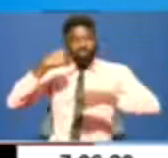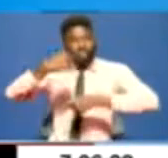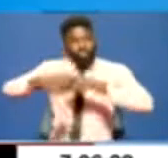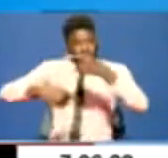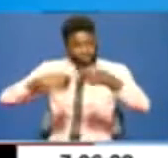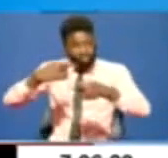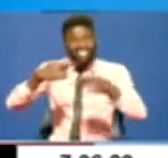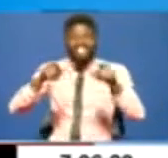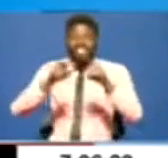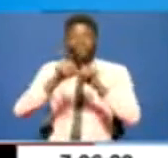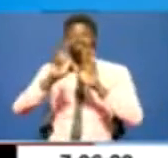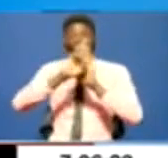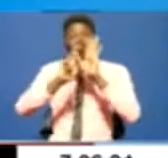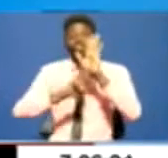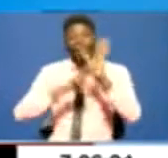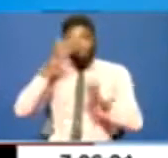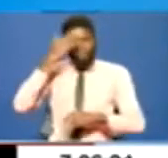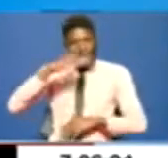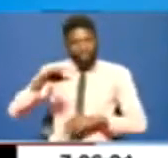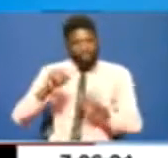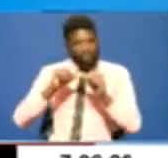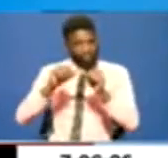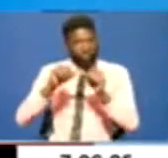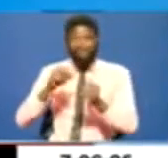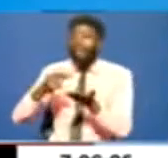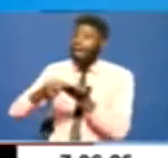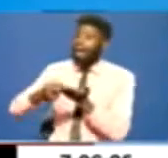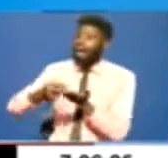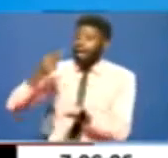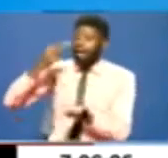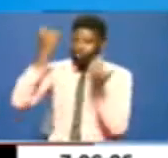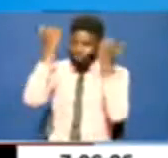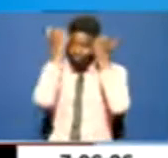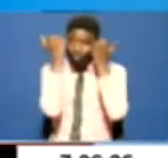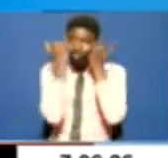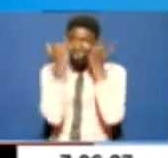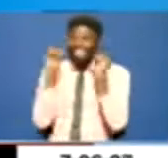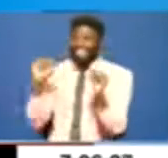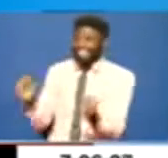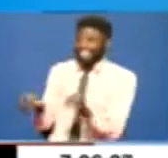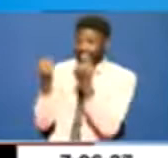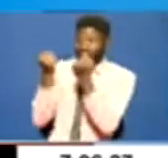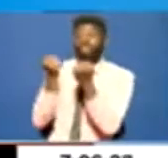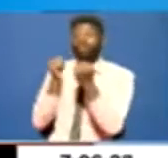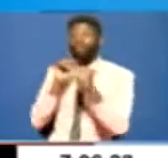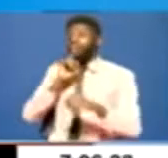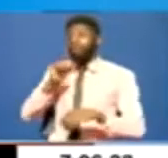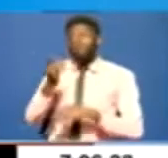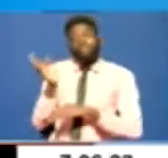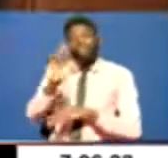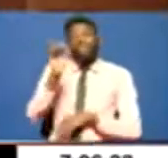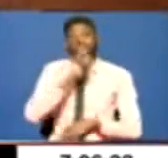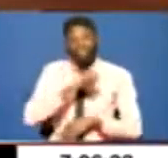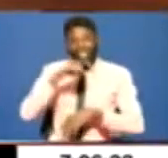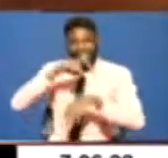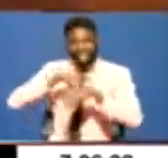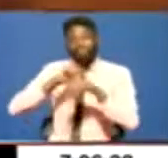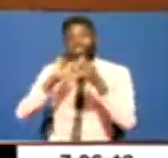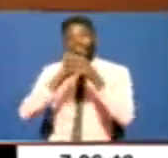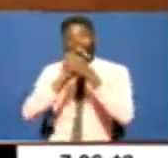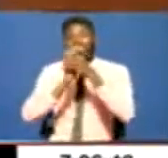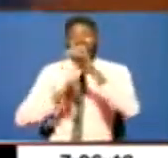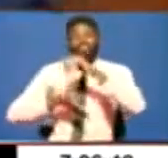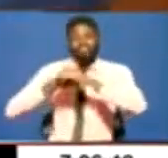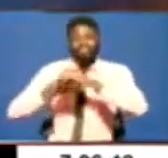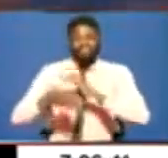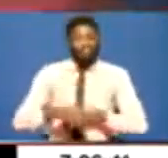Mwaura aliokolewa na mahakama kuu baada ya kufurushwa kutoka chama cha Jubilee. Baada ya kukaa nje ya